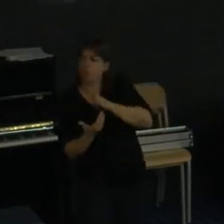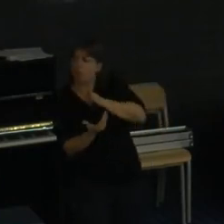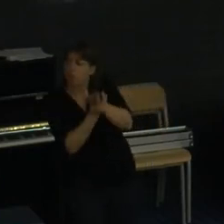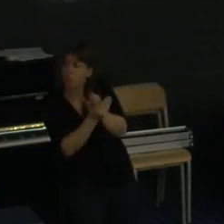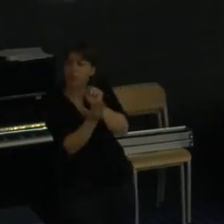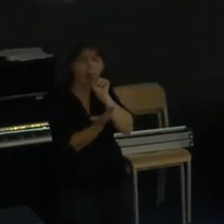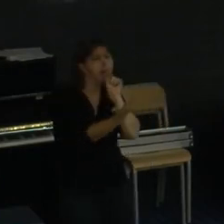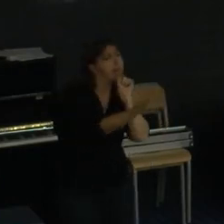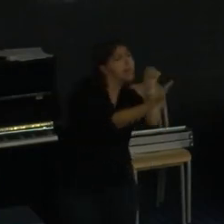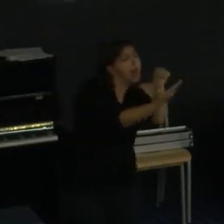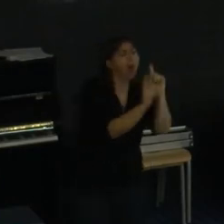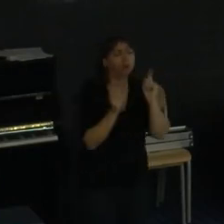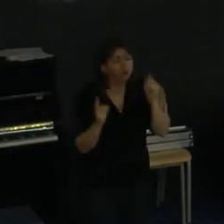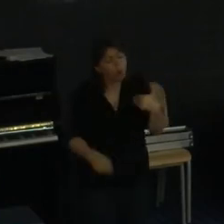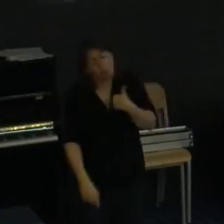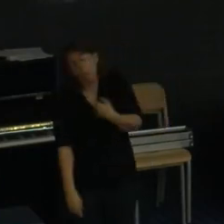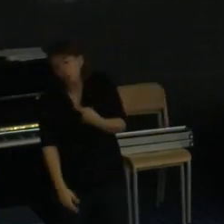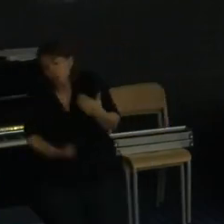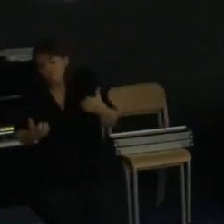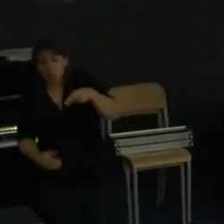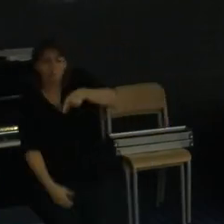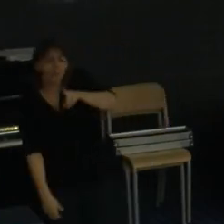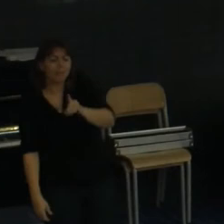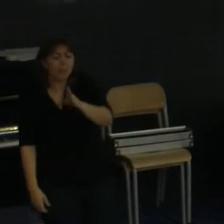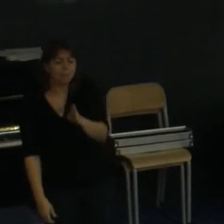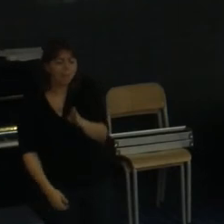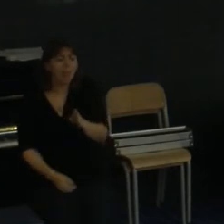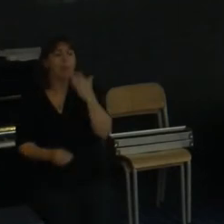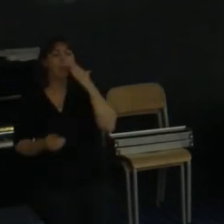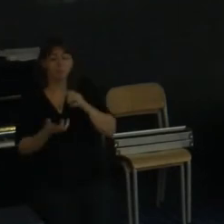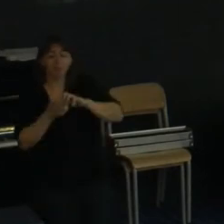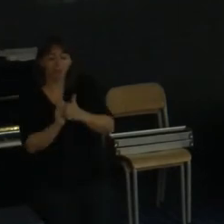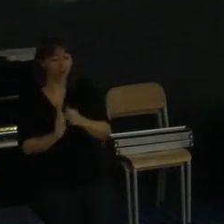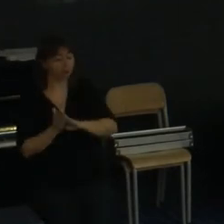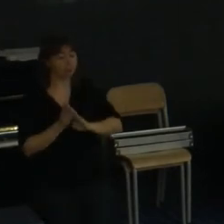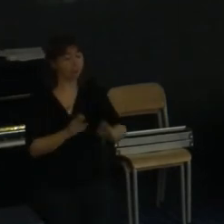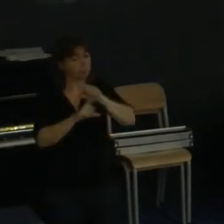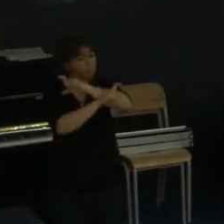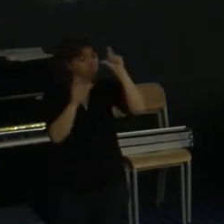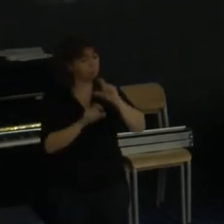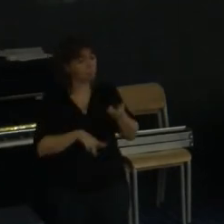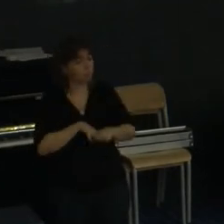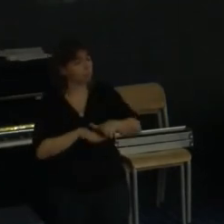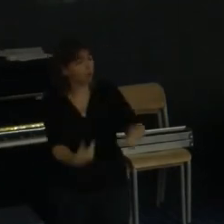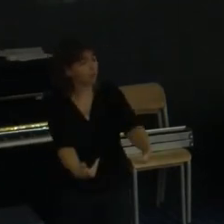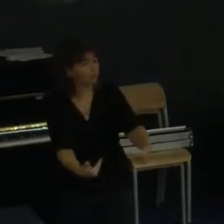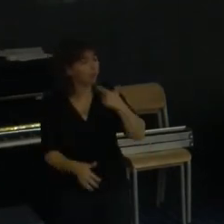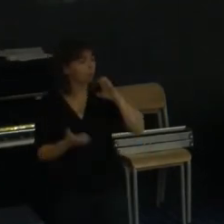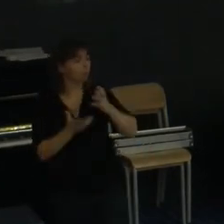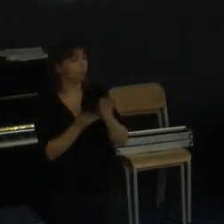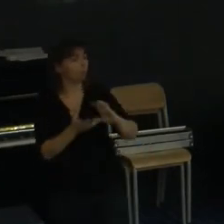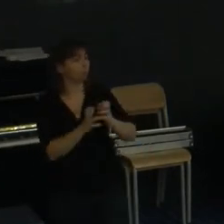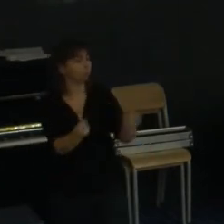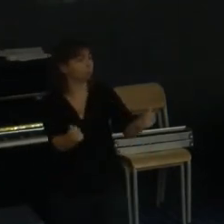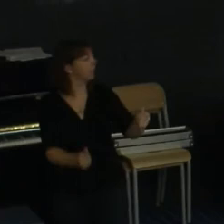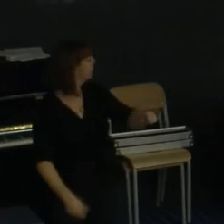veux, c'est simplement lancer PDB, et dès qu'il y a un crash, je suis directement en post-mortem, donc je peux automatiquement débugger. Donc, j'utilise la petite